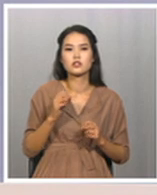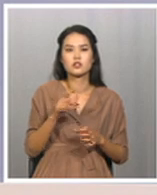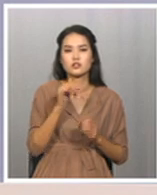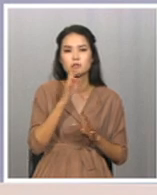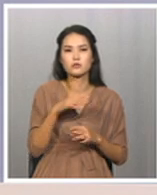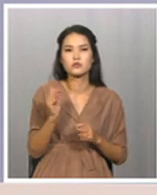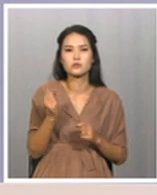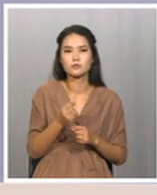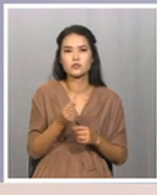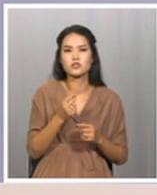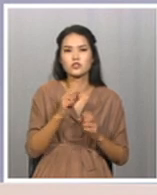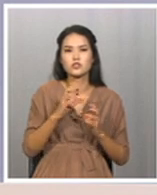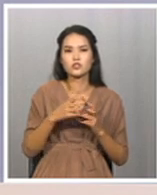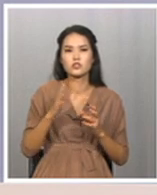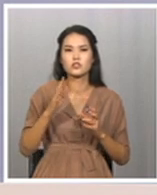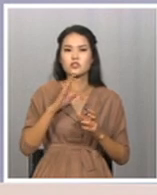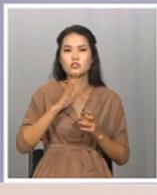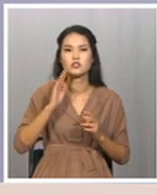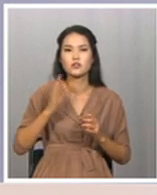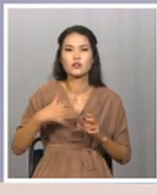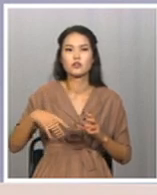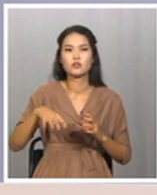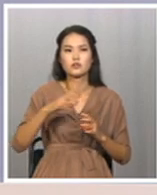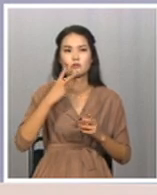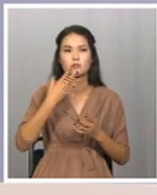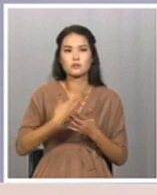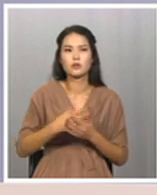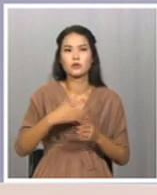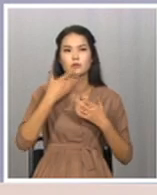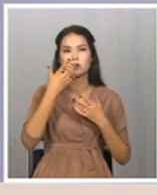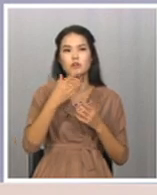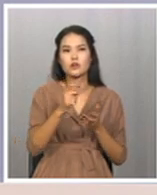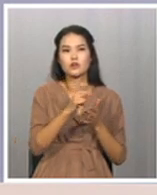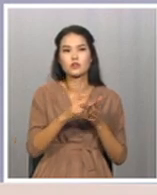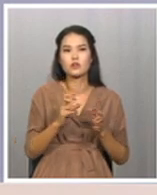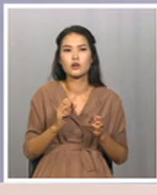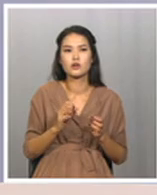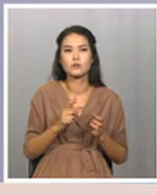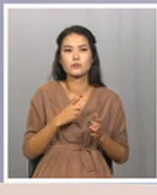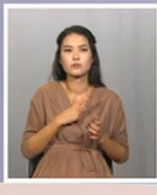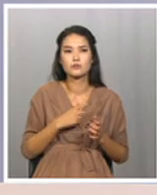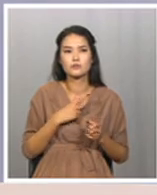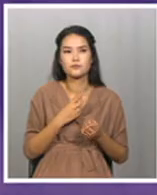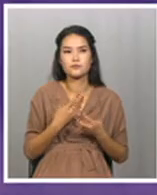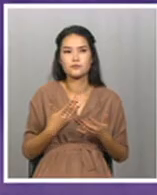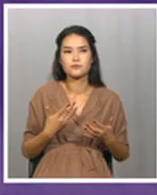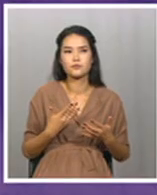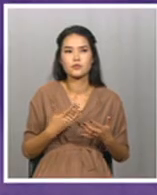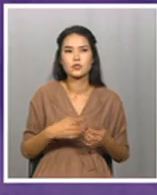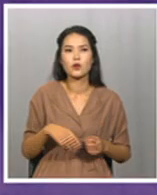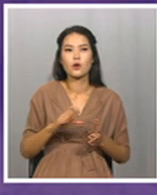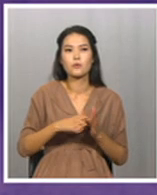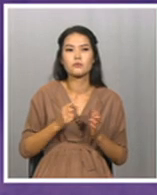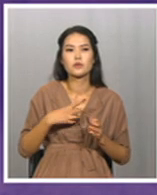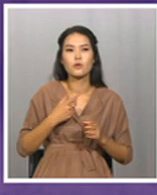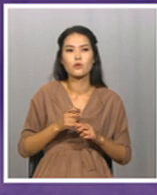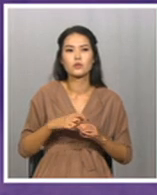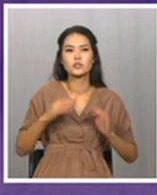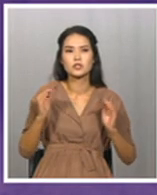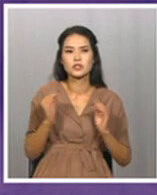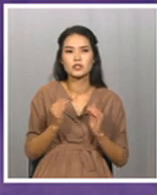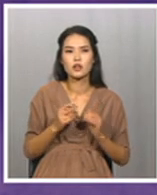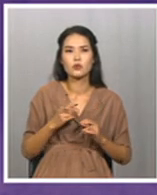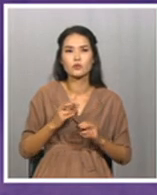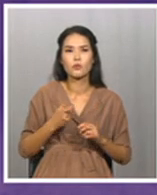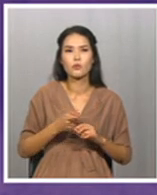светского общества. Прочитайте портретную характеристику и описание квартиры Желткова. Комната была очень низка,